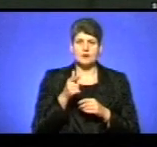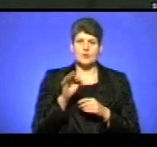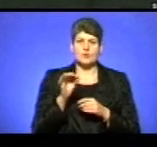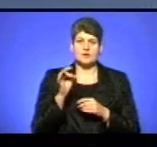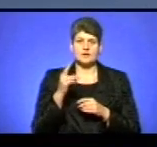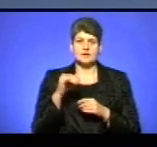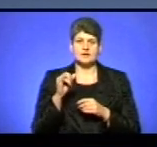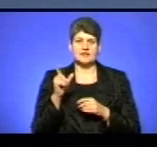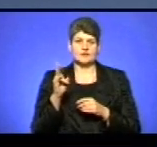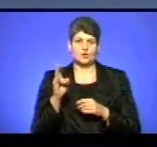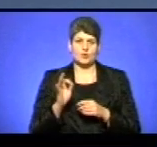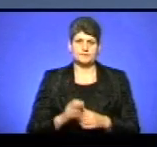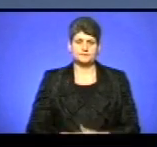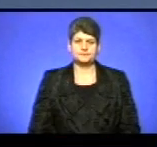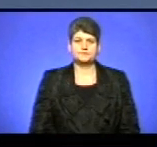Гордієнко.